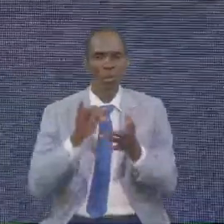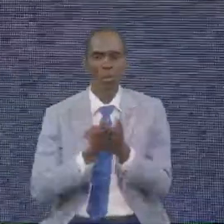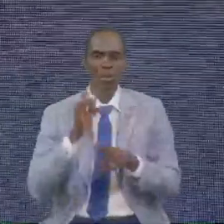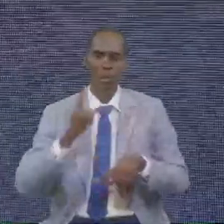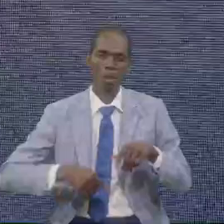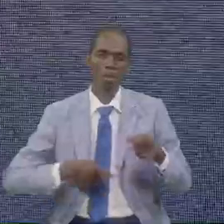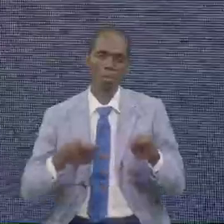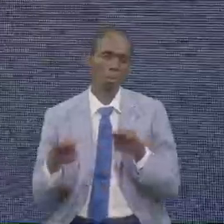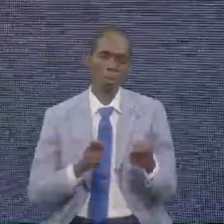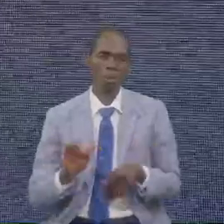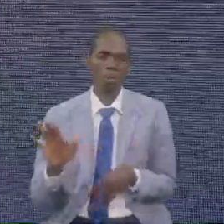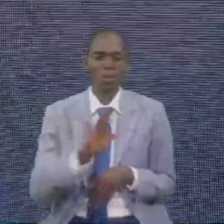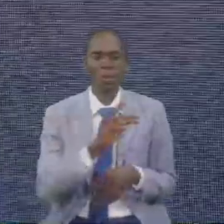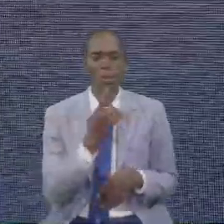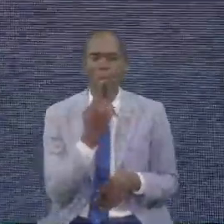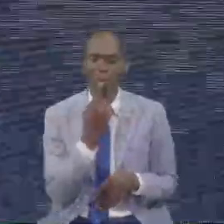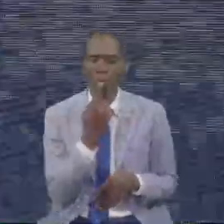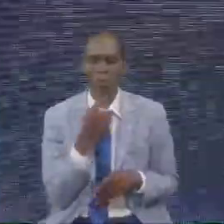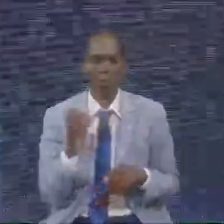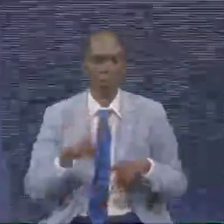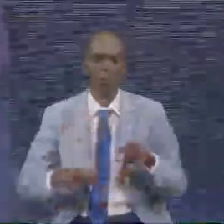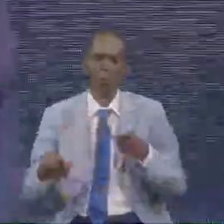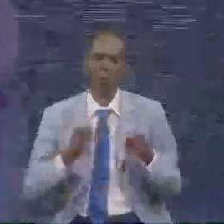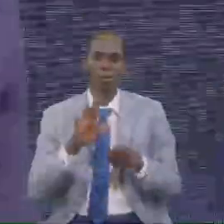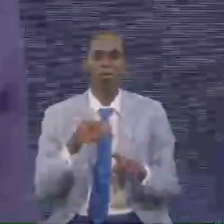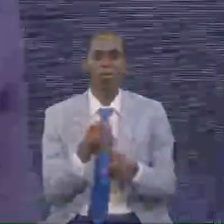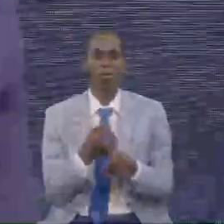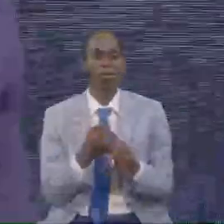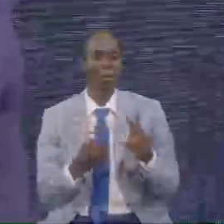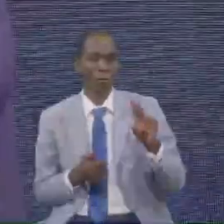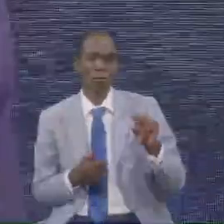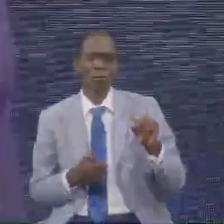Ce sont des gens qui n'arrivent pas à gérer leur épine. Non.